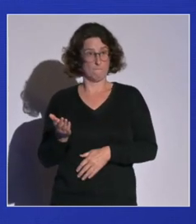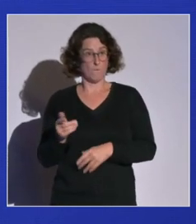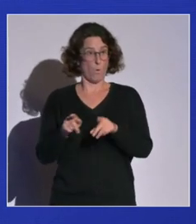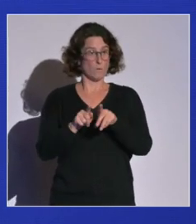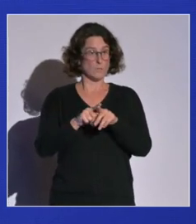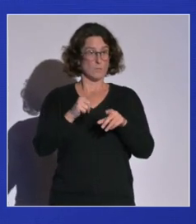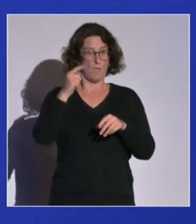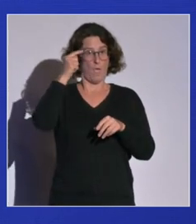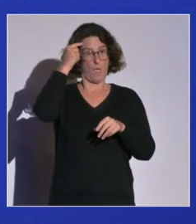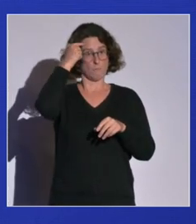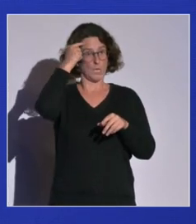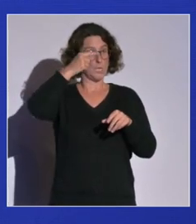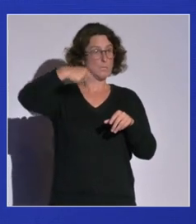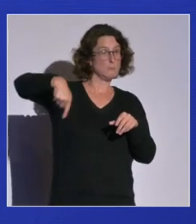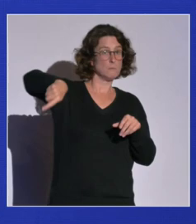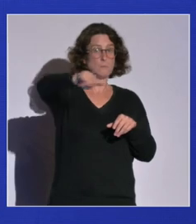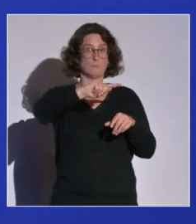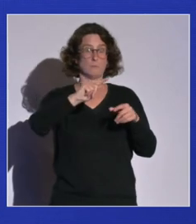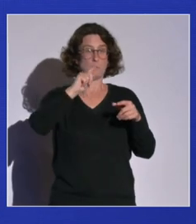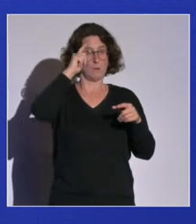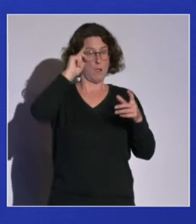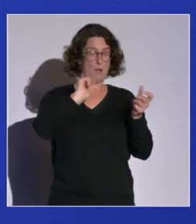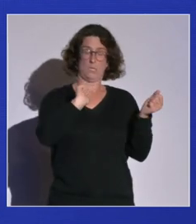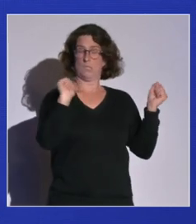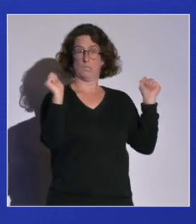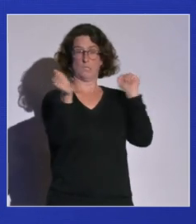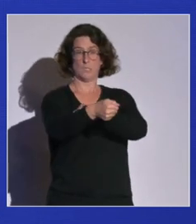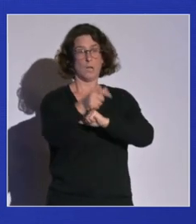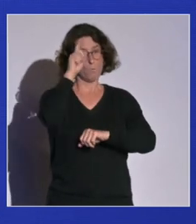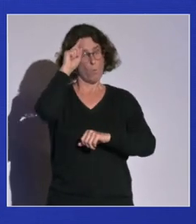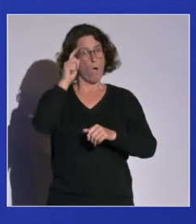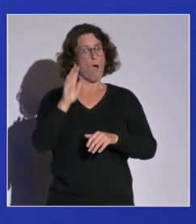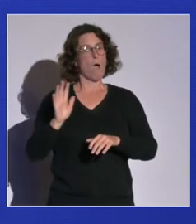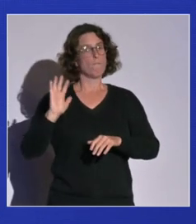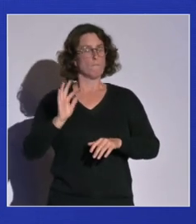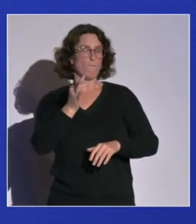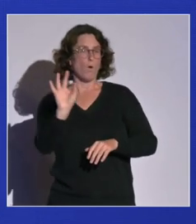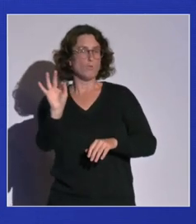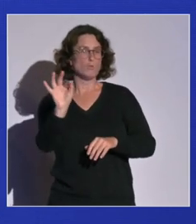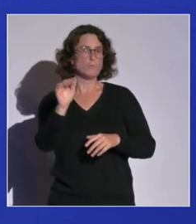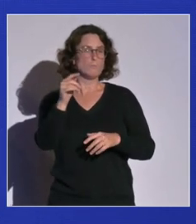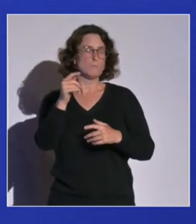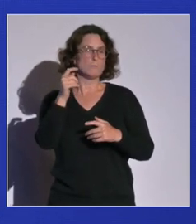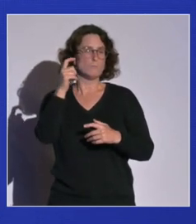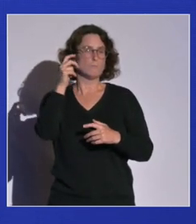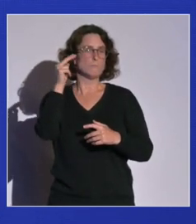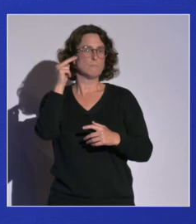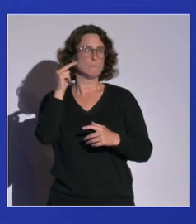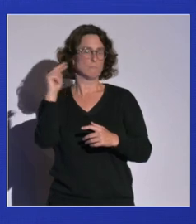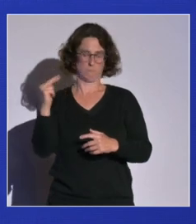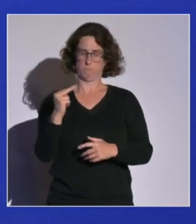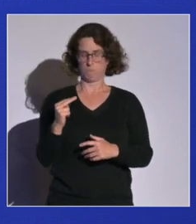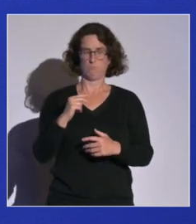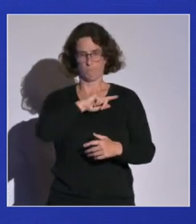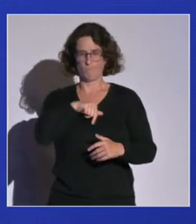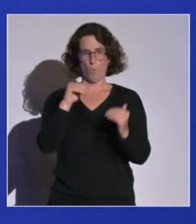esprits. Nous, la France, nous étions habitués à nous penser comme inférieurs sur ces